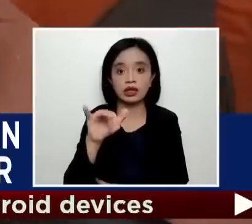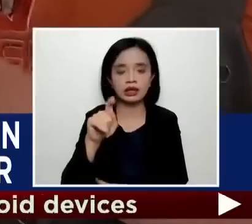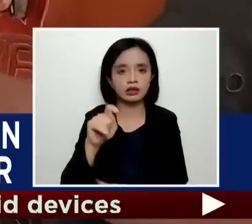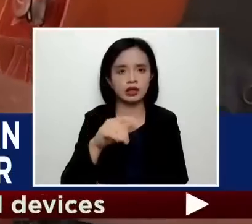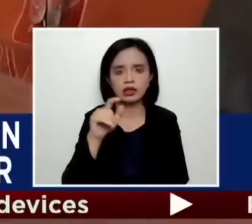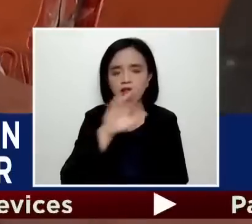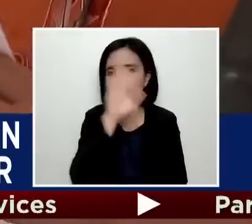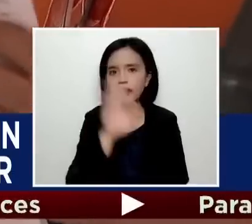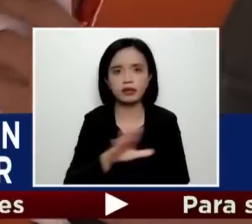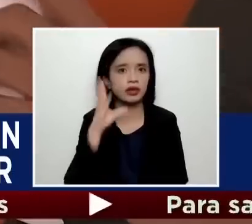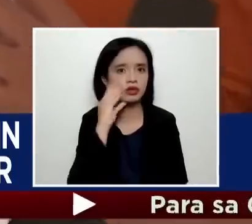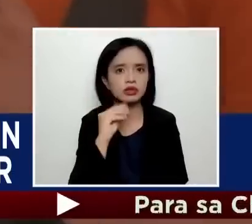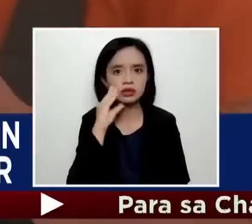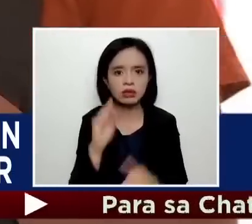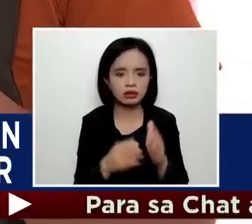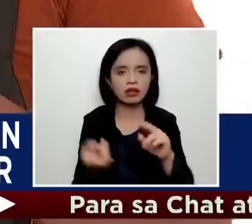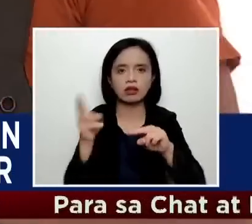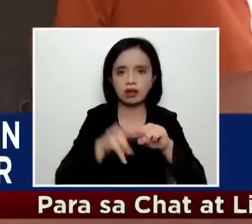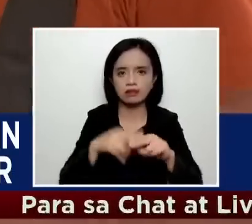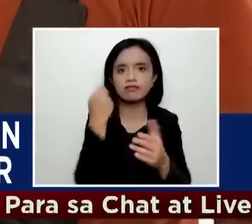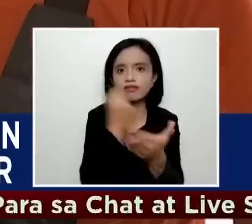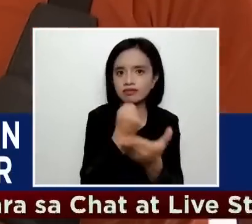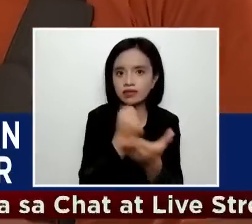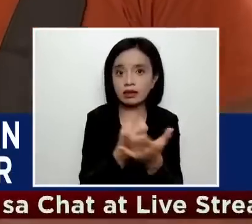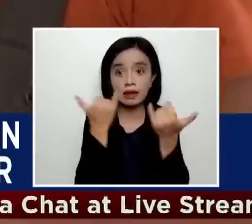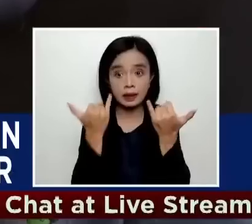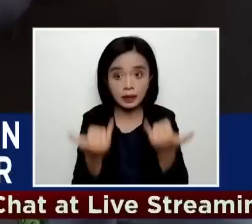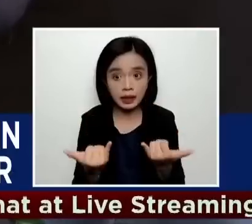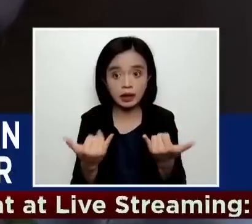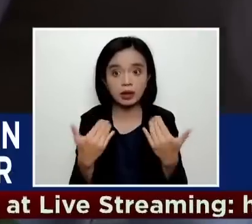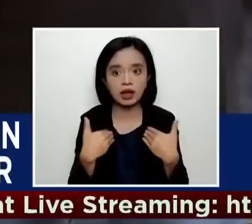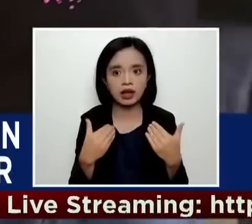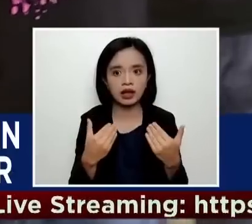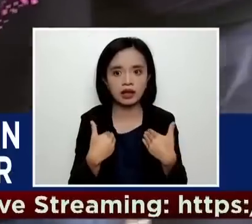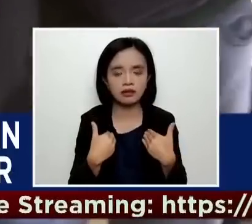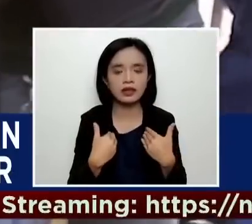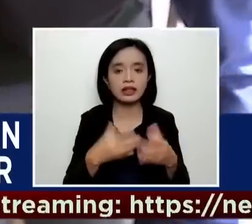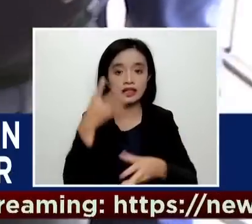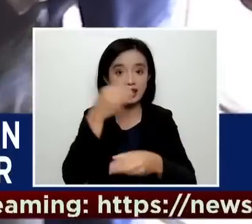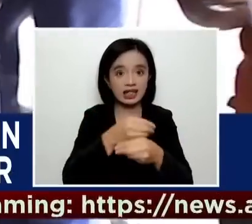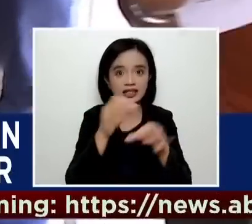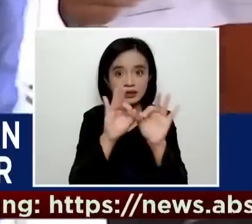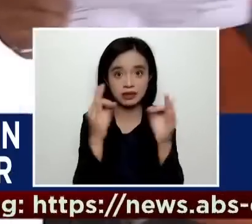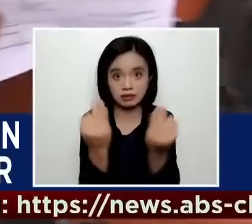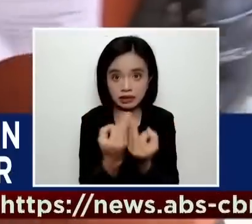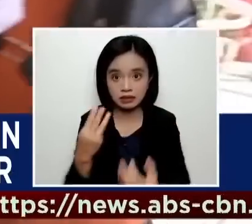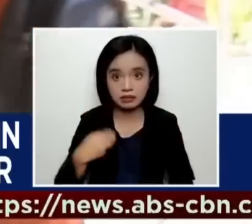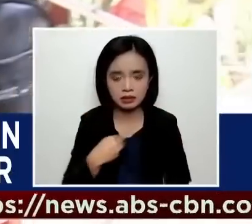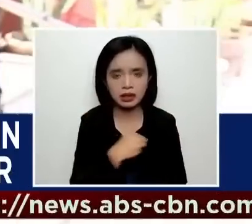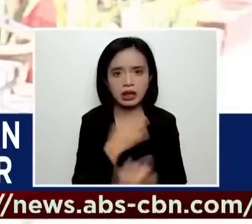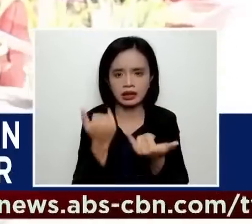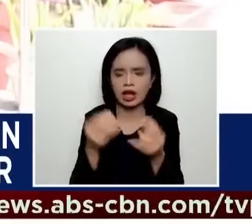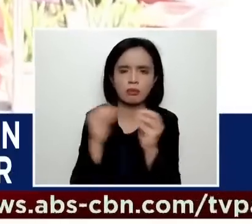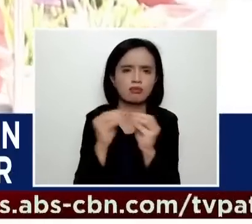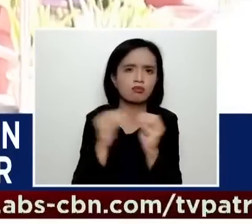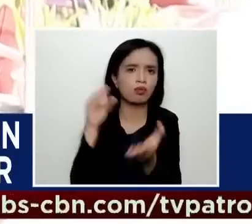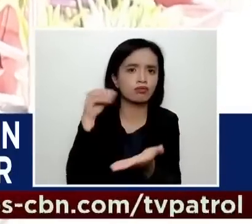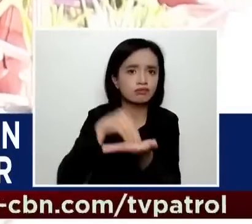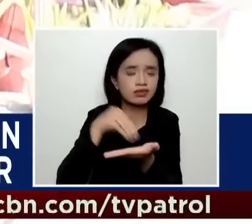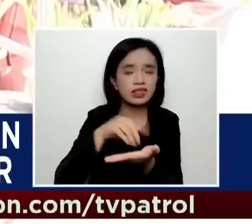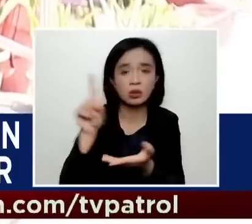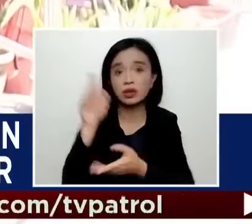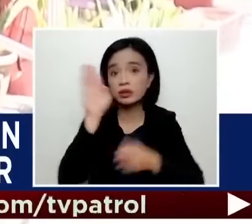minimum ang sahod. Ngayong may apo pang nadagdag sa pamilya, lalo siyang nababaon sa utang. Problema pa niya at